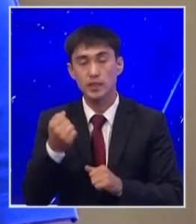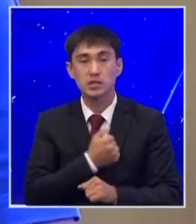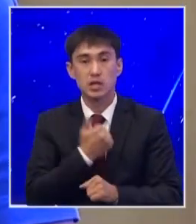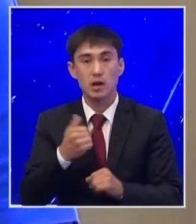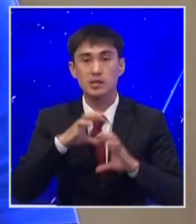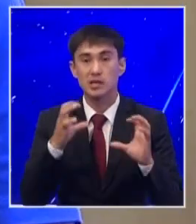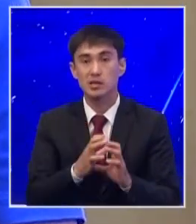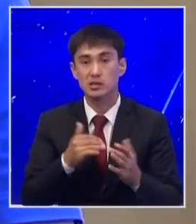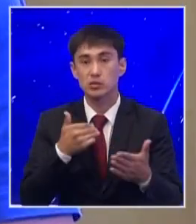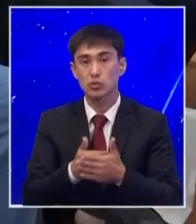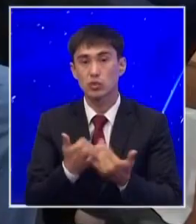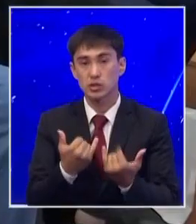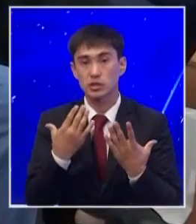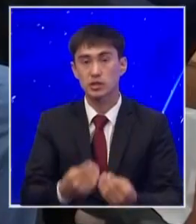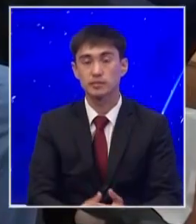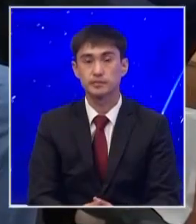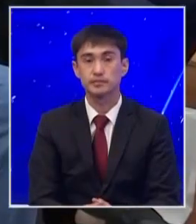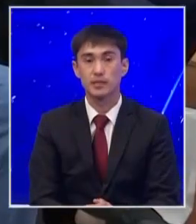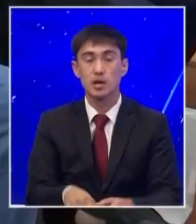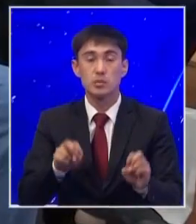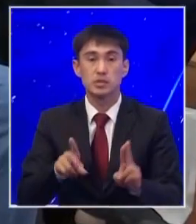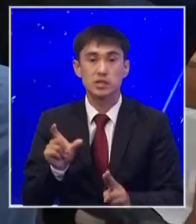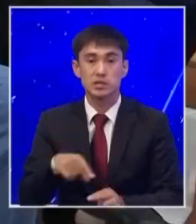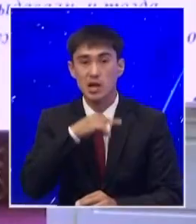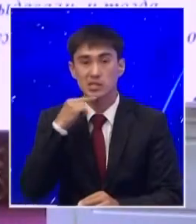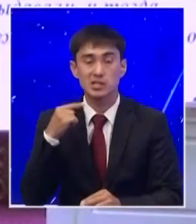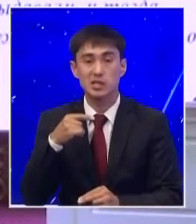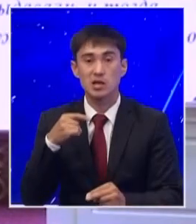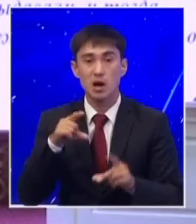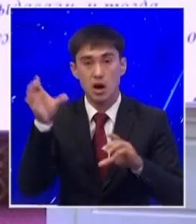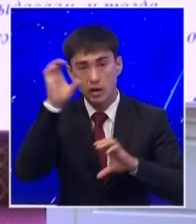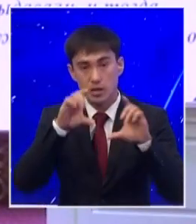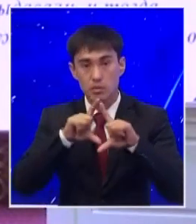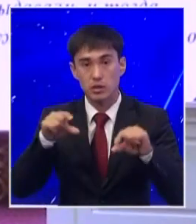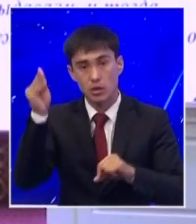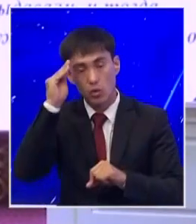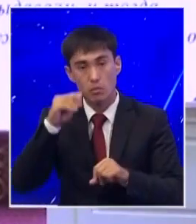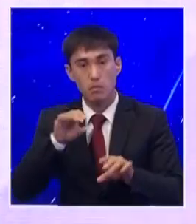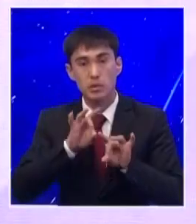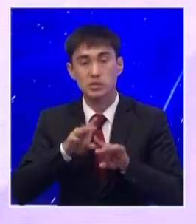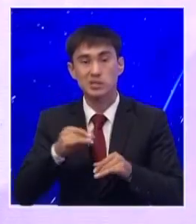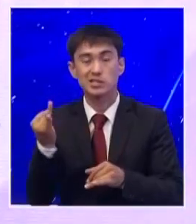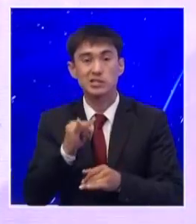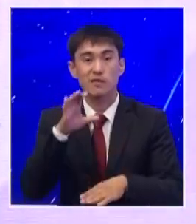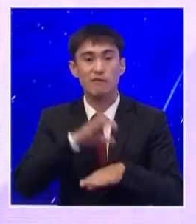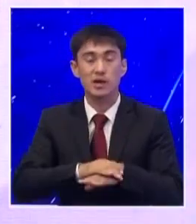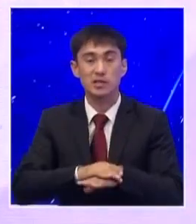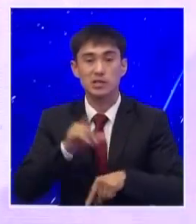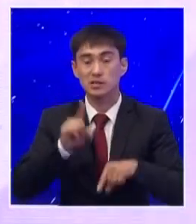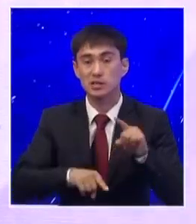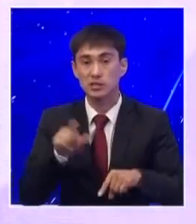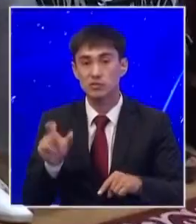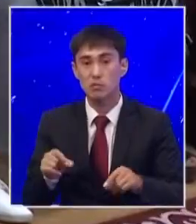они сохранились до наших дней. Кроме того, специалисты Российской академии наук поделились историческими фактами о